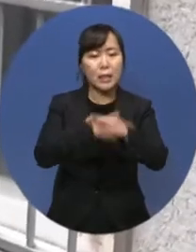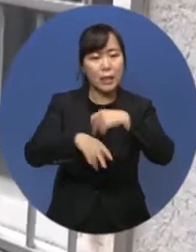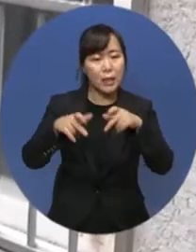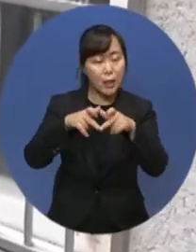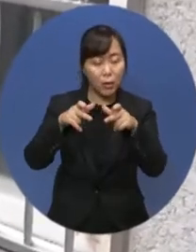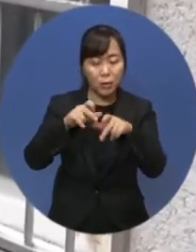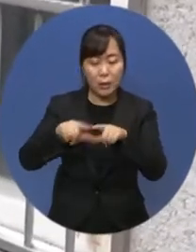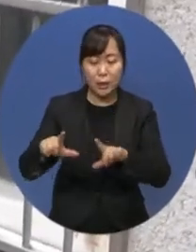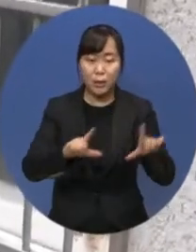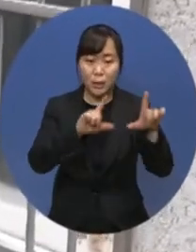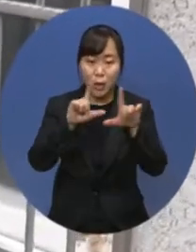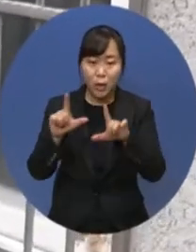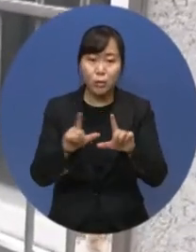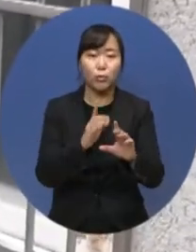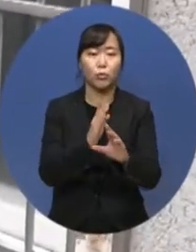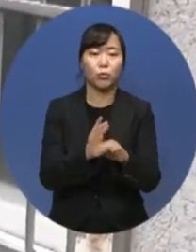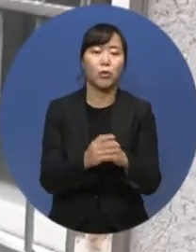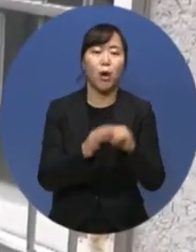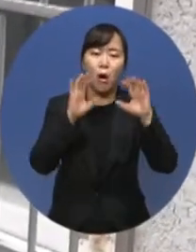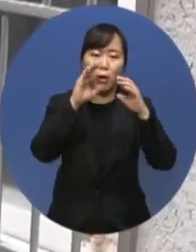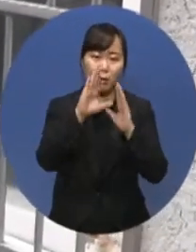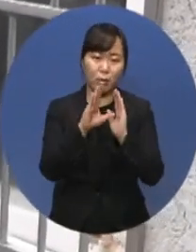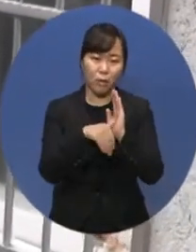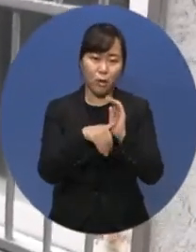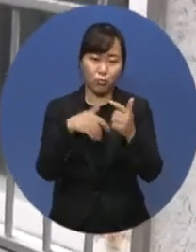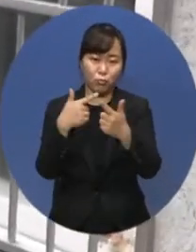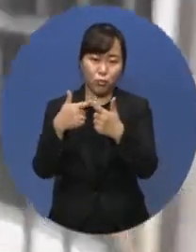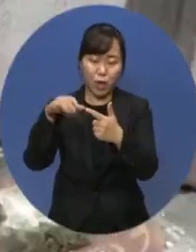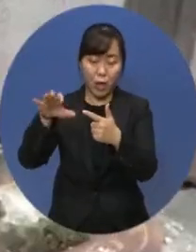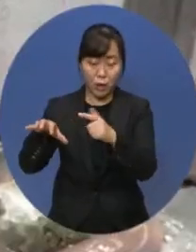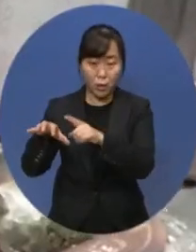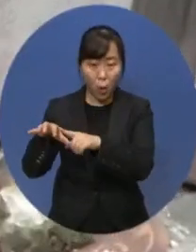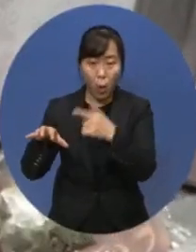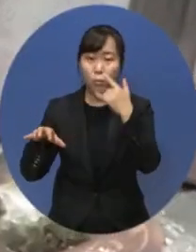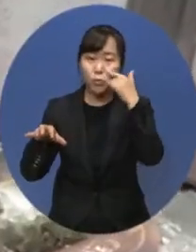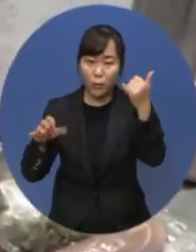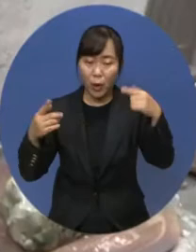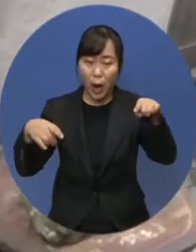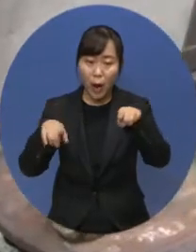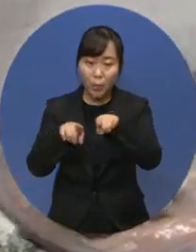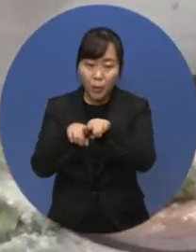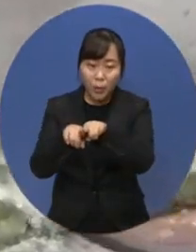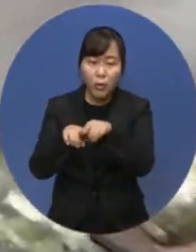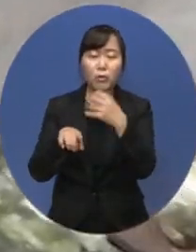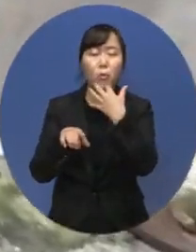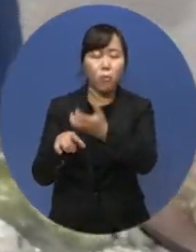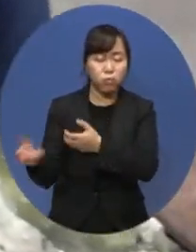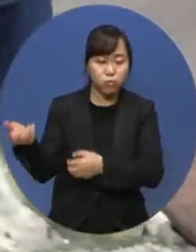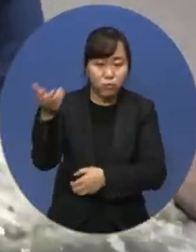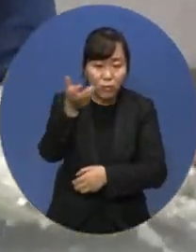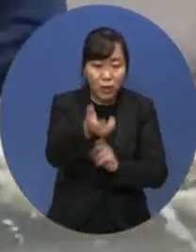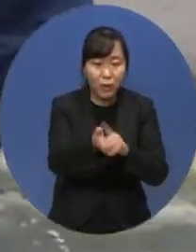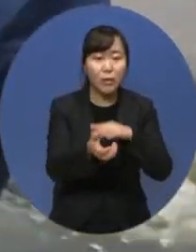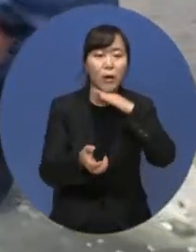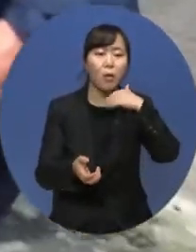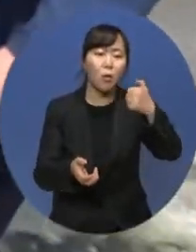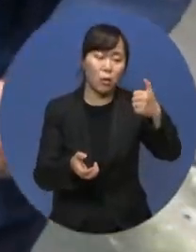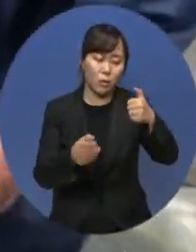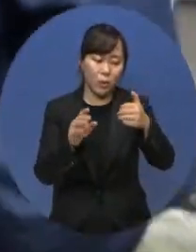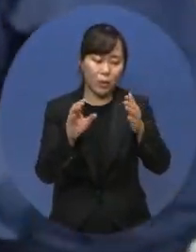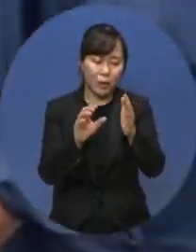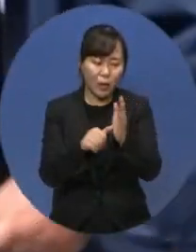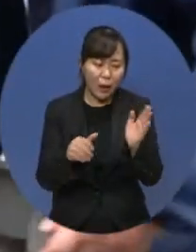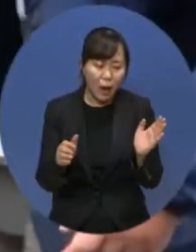하고 있습니다. 어린 시절 부산에서 부모님을 따라 서울에 올라와 55살이